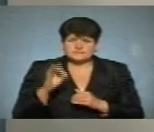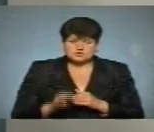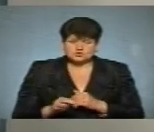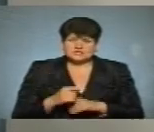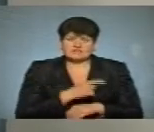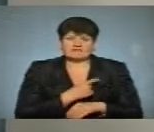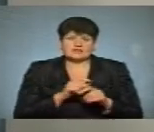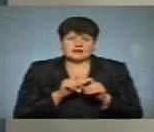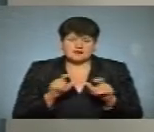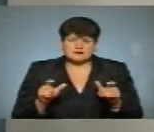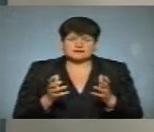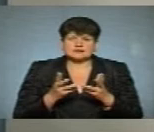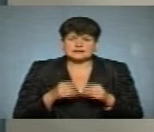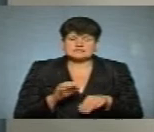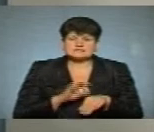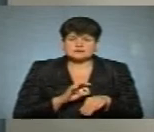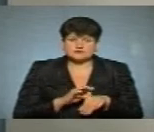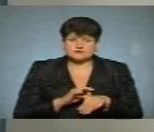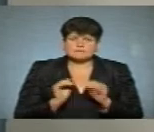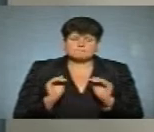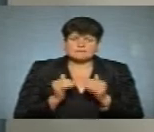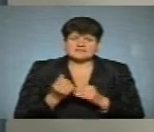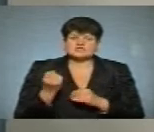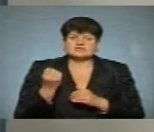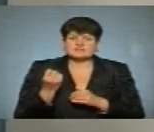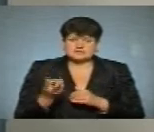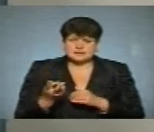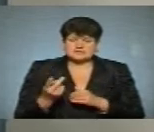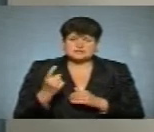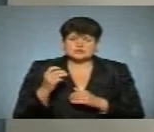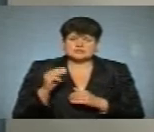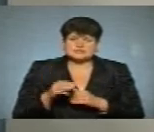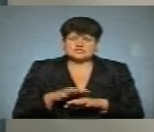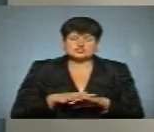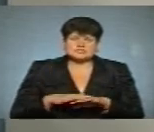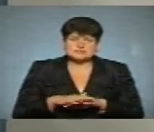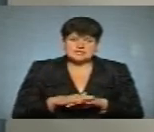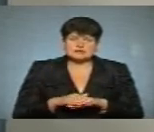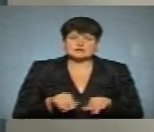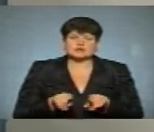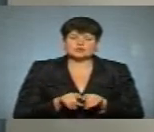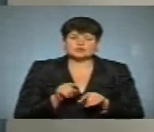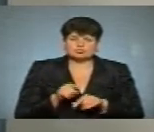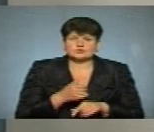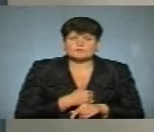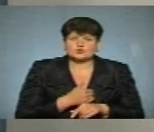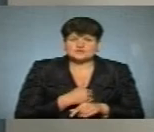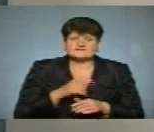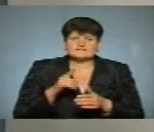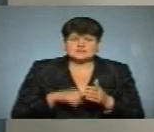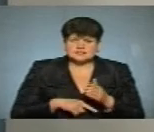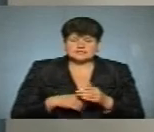лікарнях, кількість захворюваних менше 12 на 100 тисяч населення. Тому я би хотів вірити